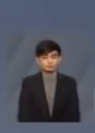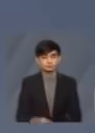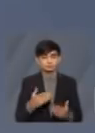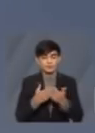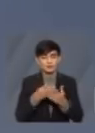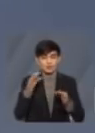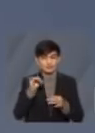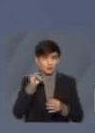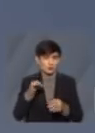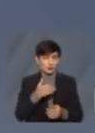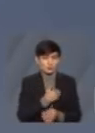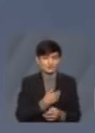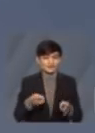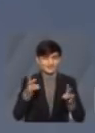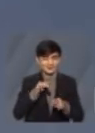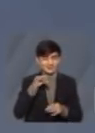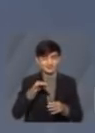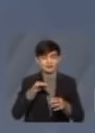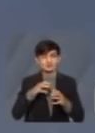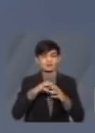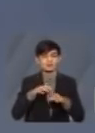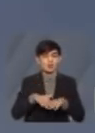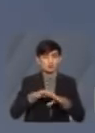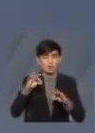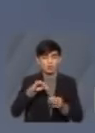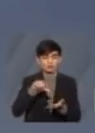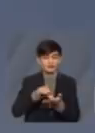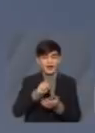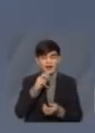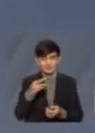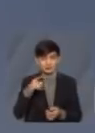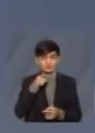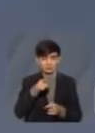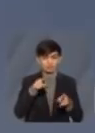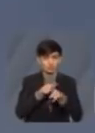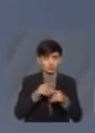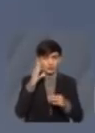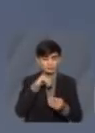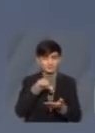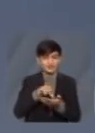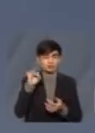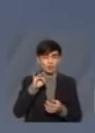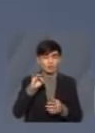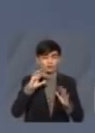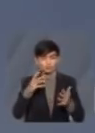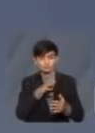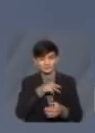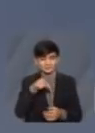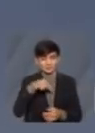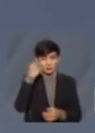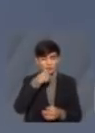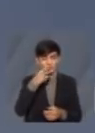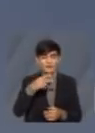Информбюро тарихында қалу үшін халықтық жыл қорытындысы акциясына сіз де қатысаласыз. Ол үшін биыл басыңыздан өткен ерекше жаңалығыңызды 20 секундқа